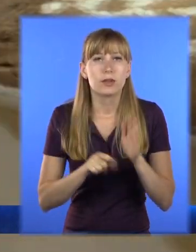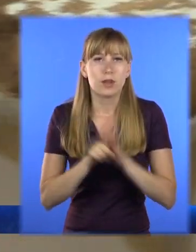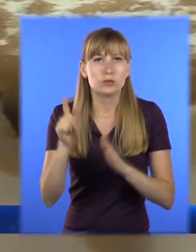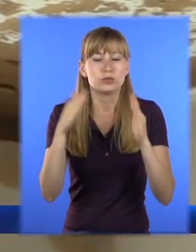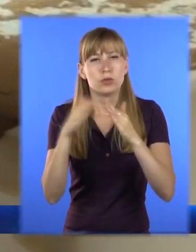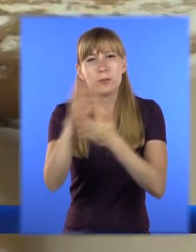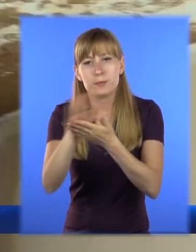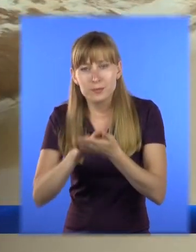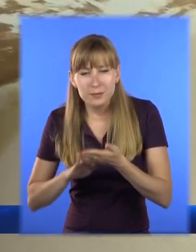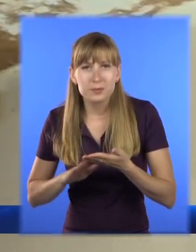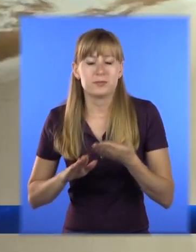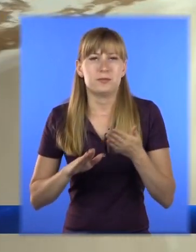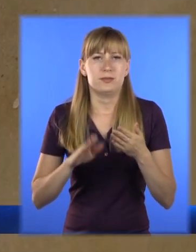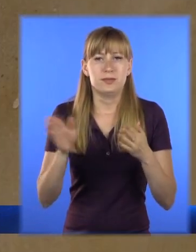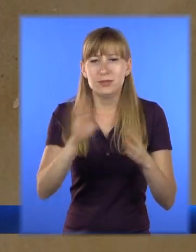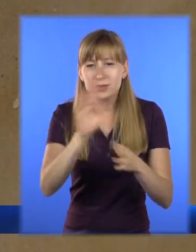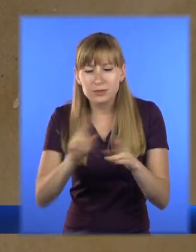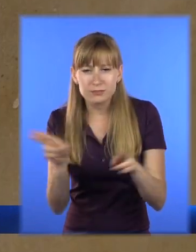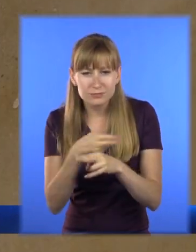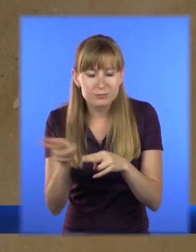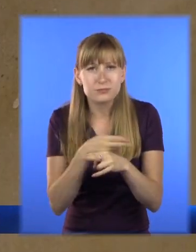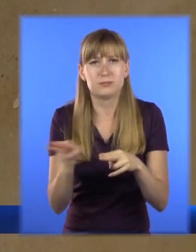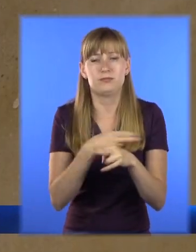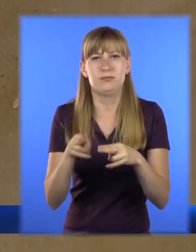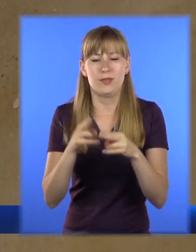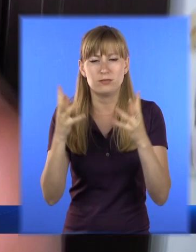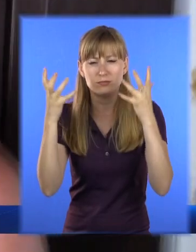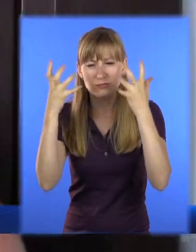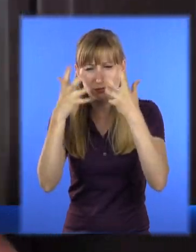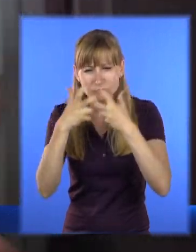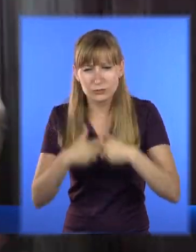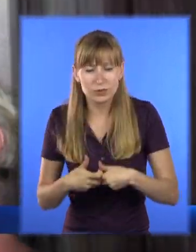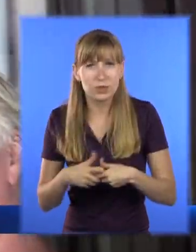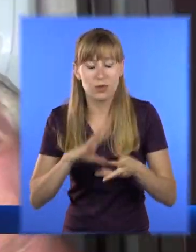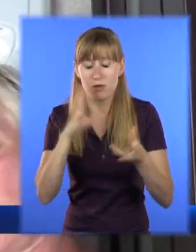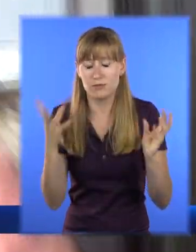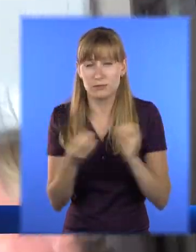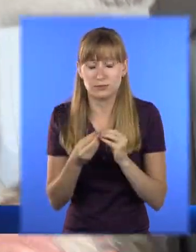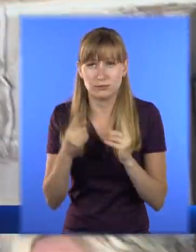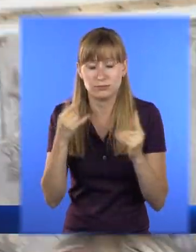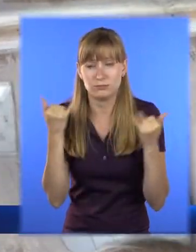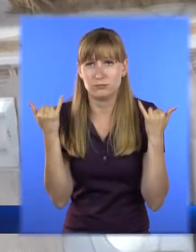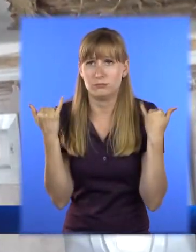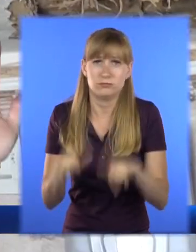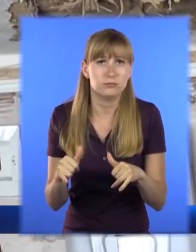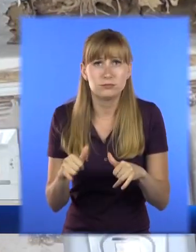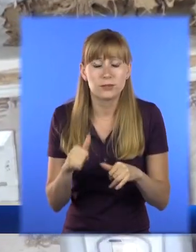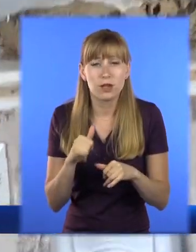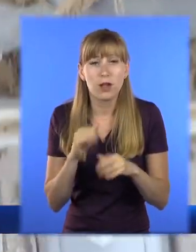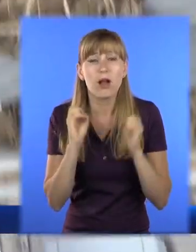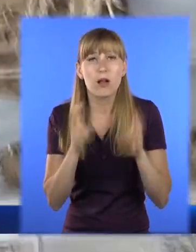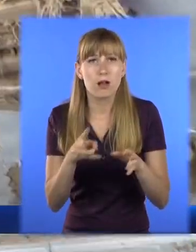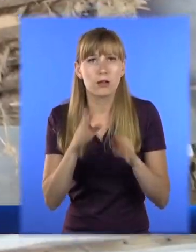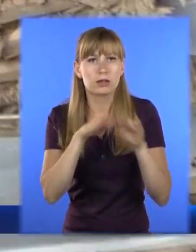та підраховувати збитки, яких завдала негода. Та коли оцінили масштаби, жахнулися. Говорять, скоріш за все,